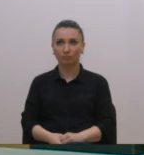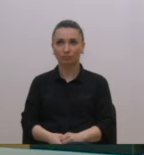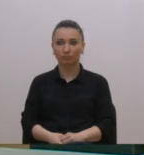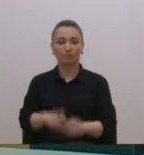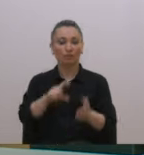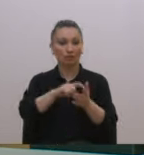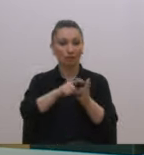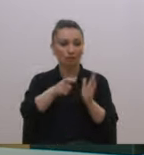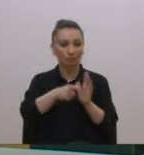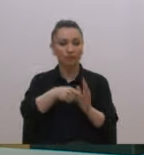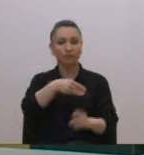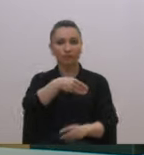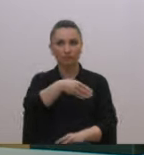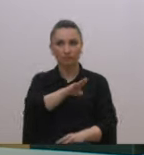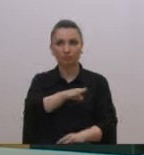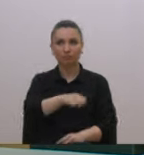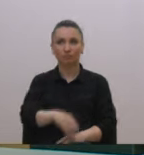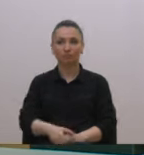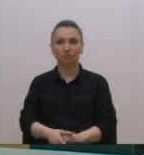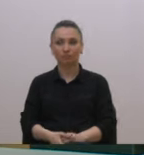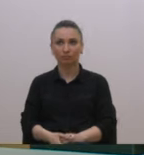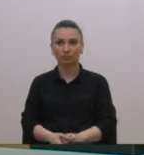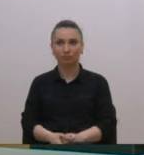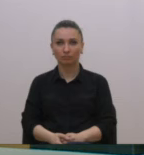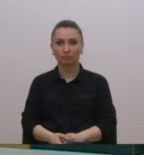დატოვეთ დარბაზი, დატოვეთ.